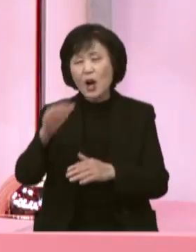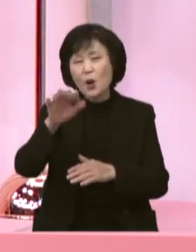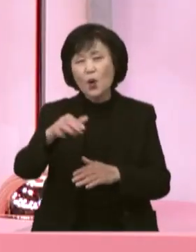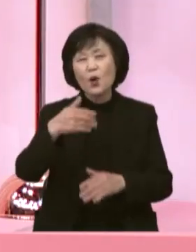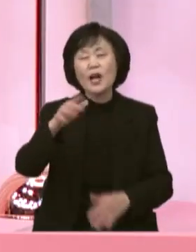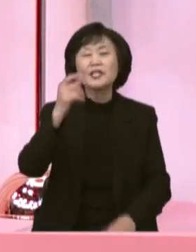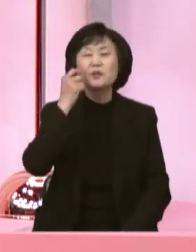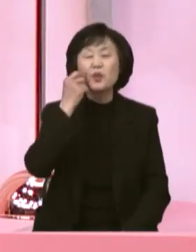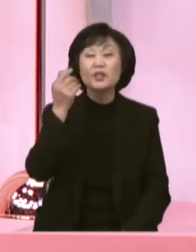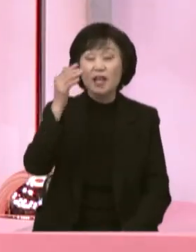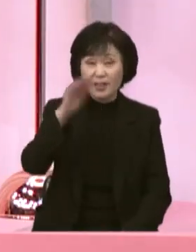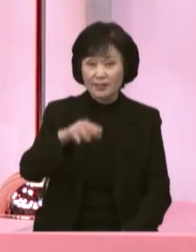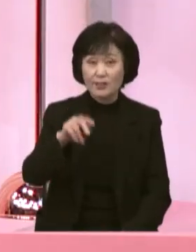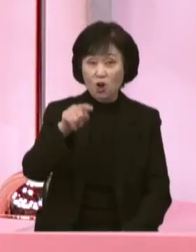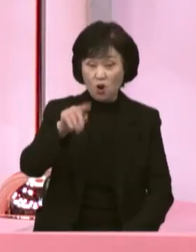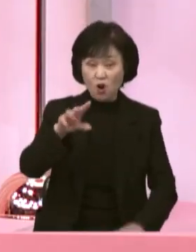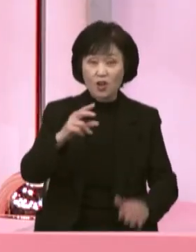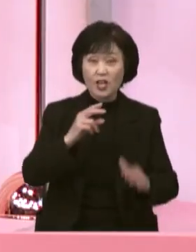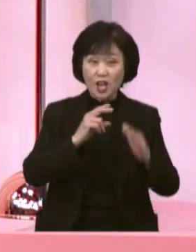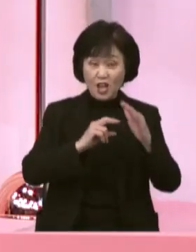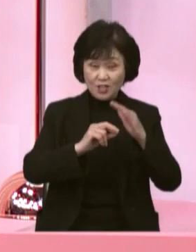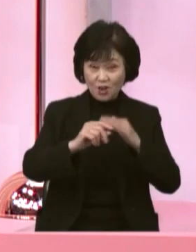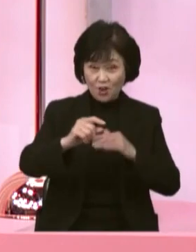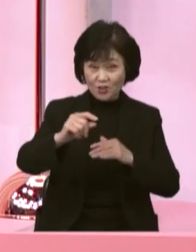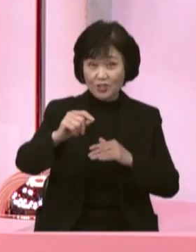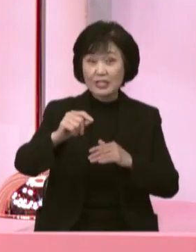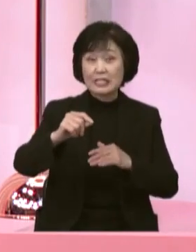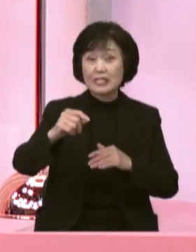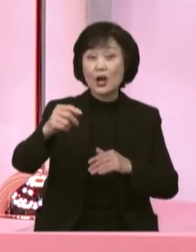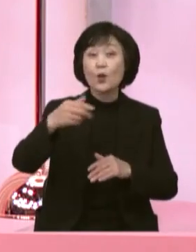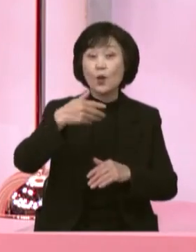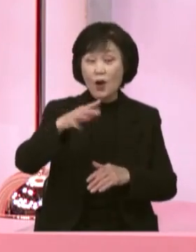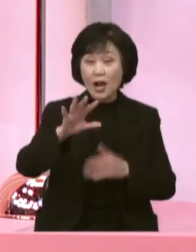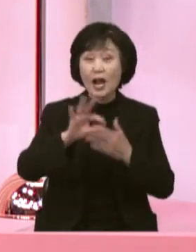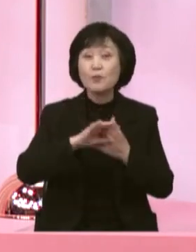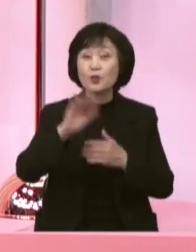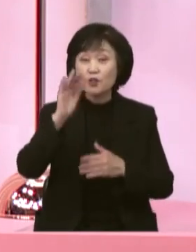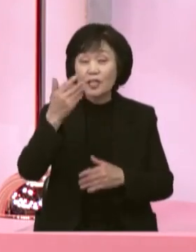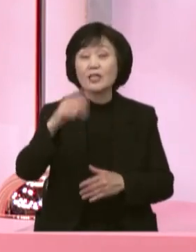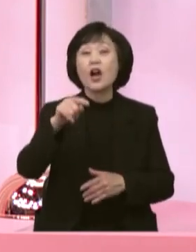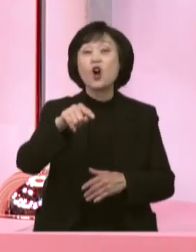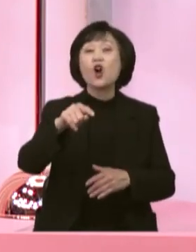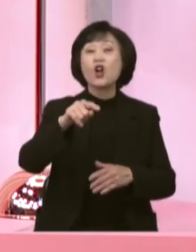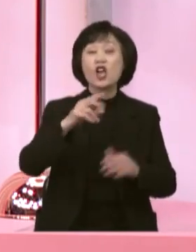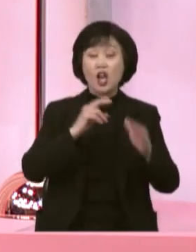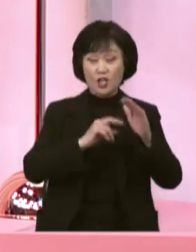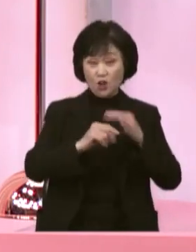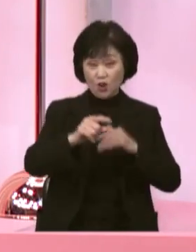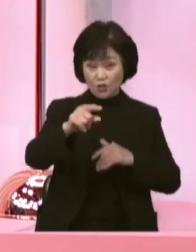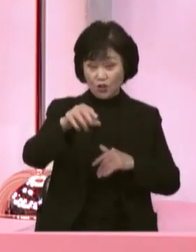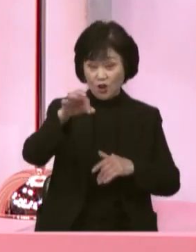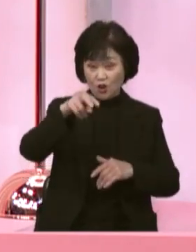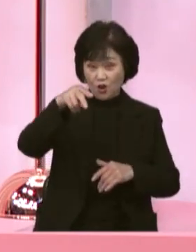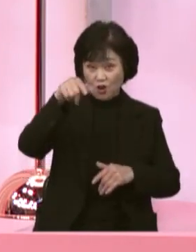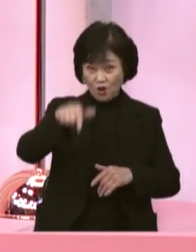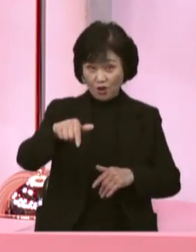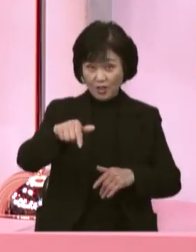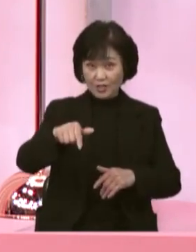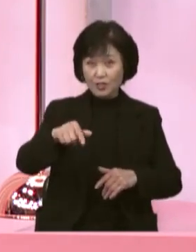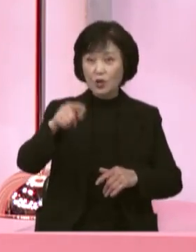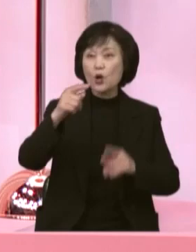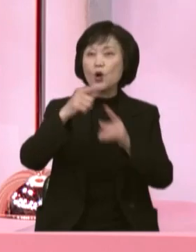전철에서 이렇게 간다고 그래요. 그러면 제가 전철에 서 있어야 되거든요. 거기 서서 이 안내를 해줘야 되거든요. 요래서 이렇게